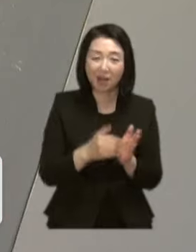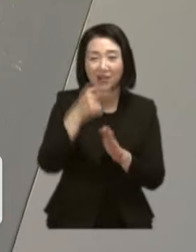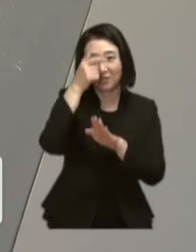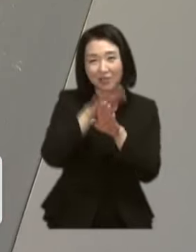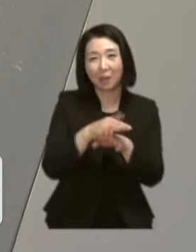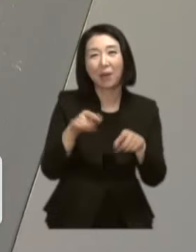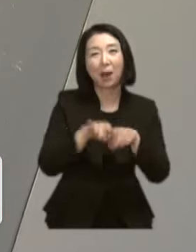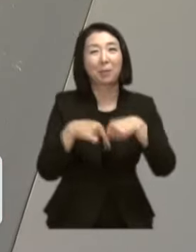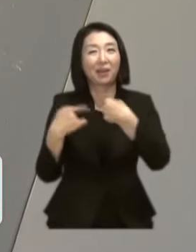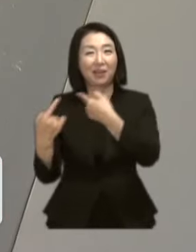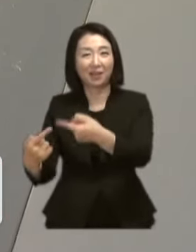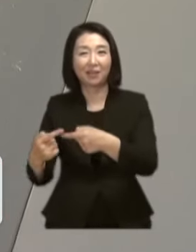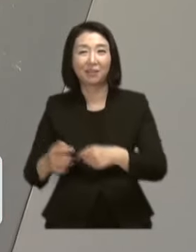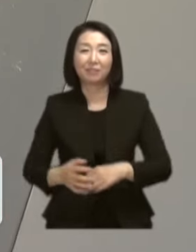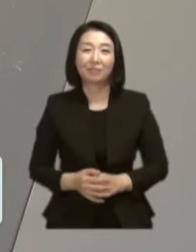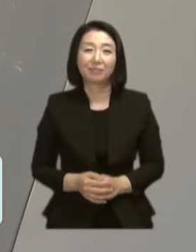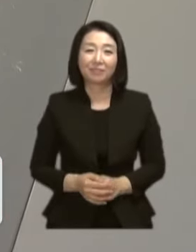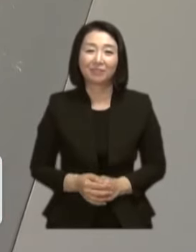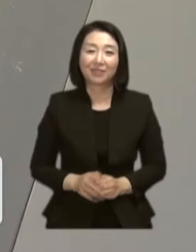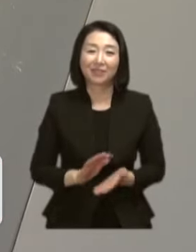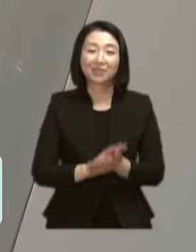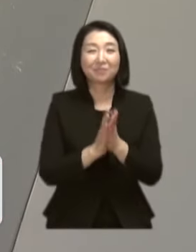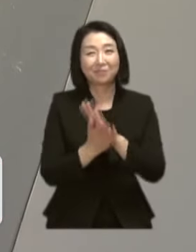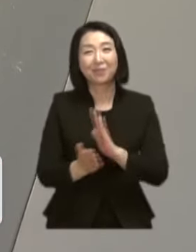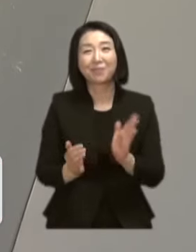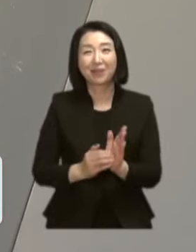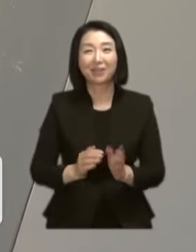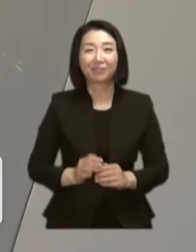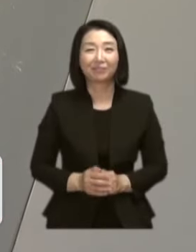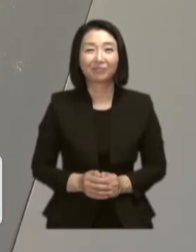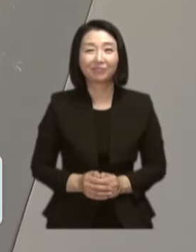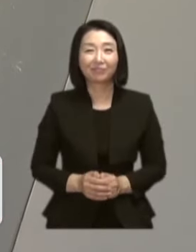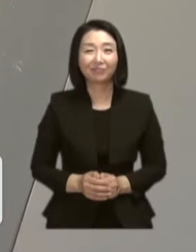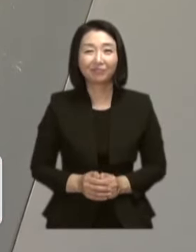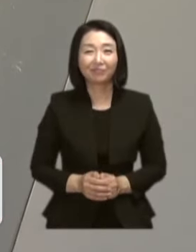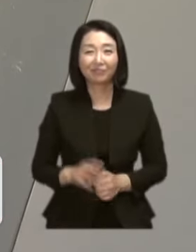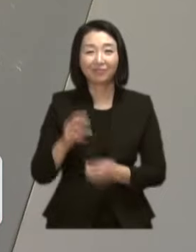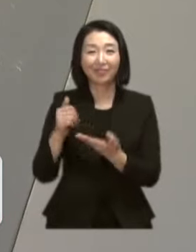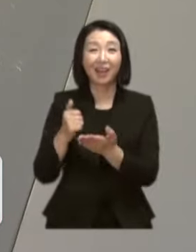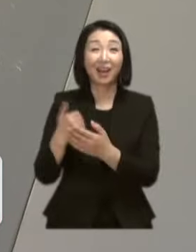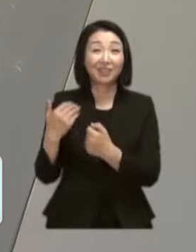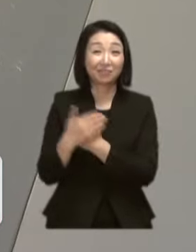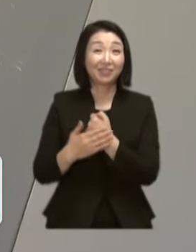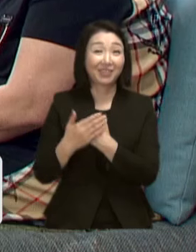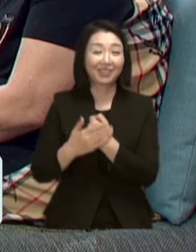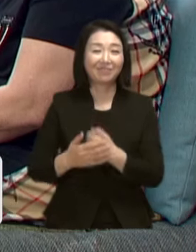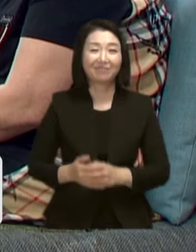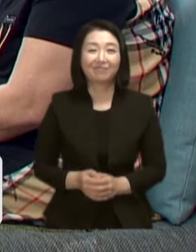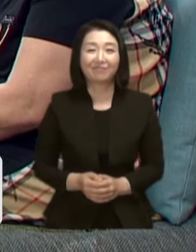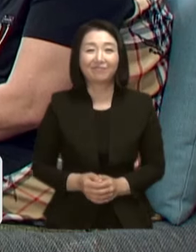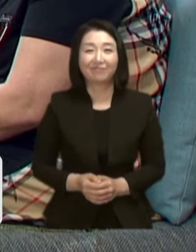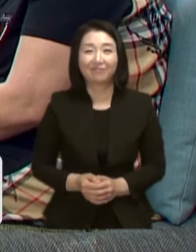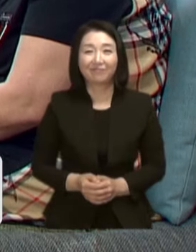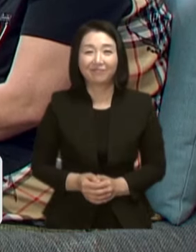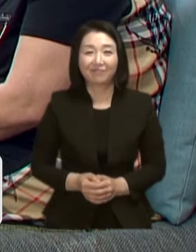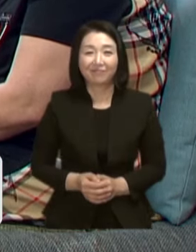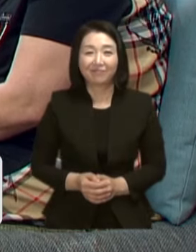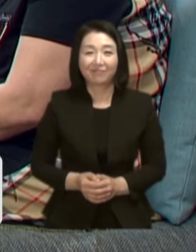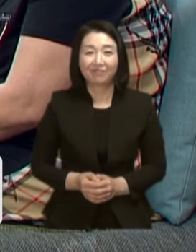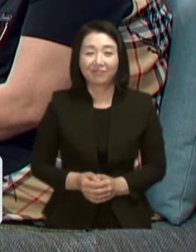예배당을 들여보내는 그렇게 변했습니다. 너무 많이 네. 감사하게 하나님 은혜죠. 감동이네요. 네. 이